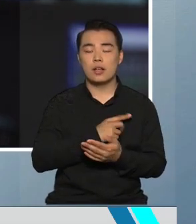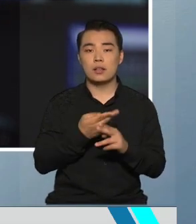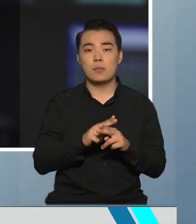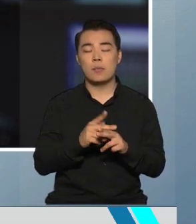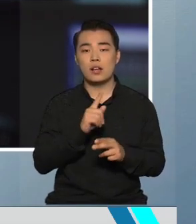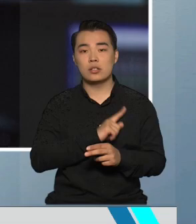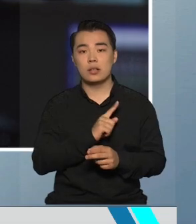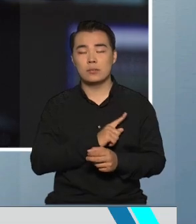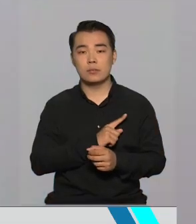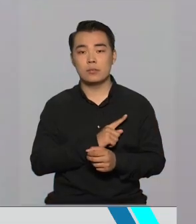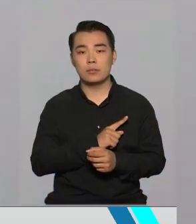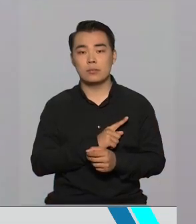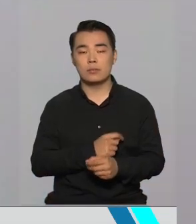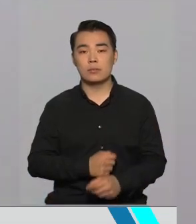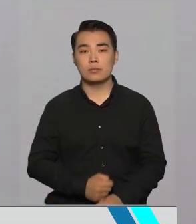прогнозы.